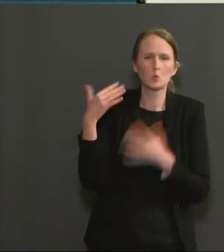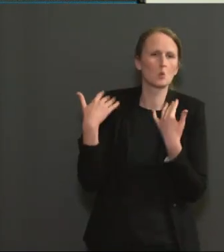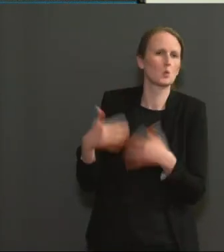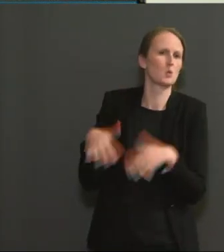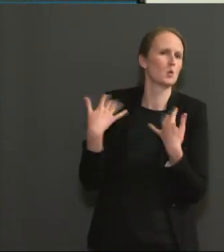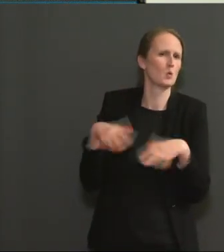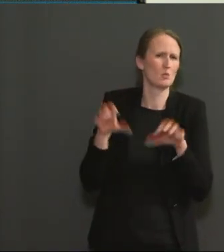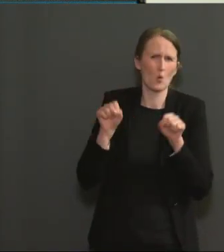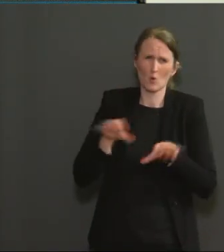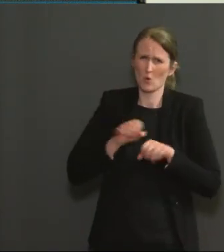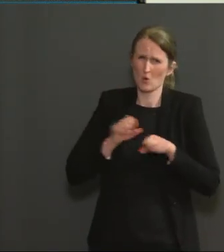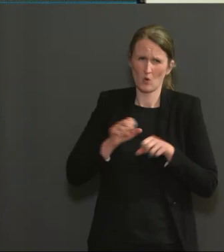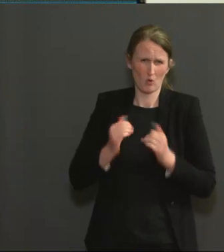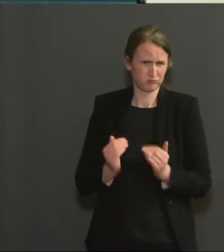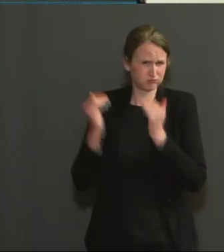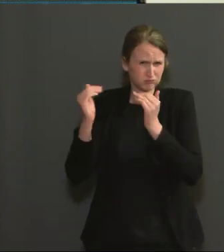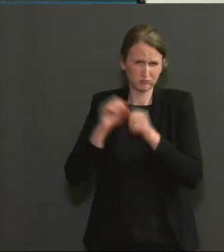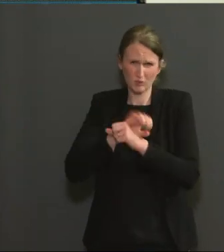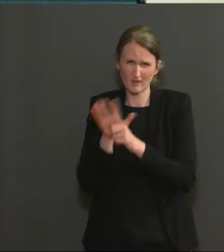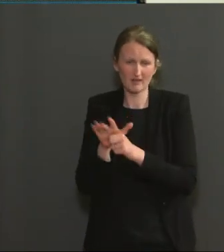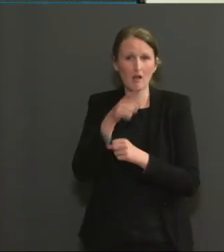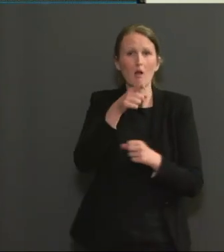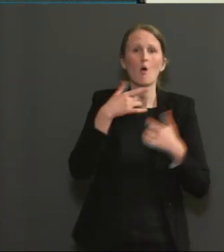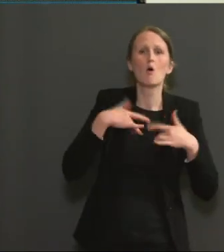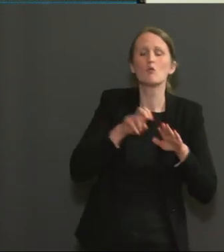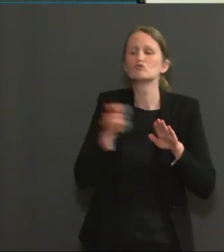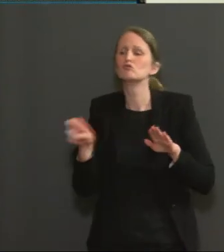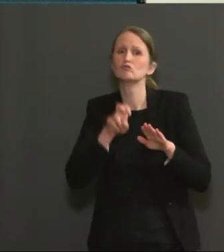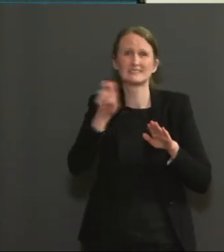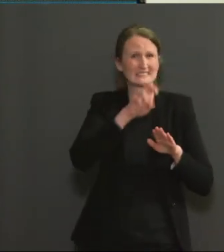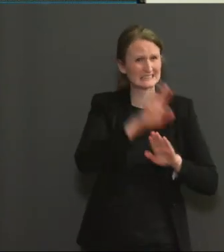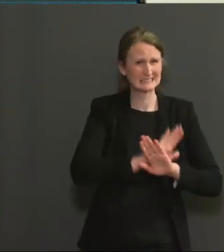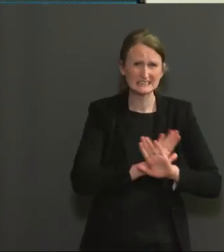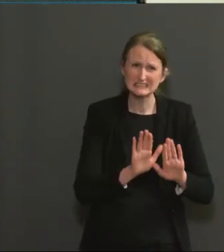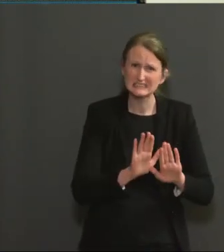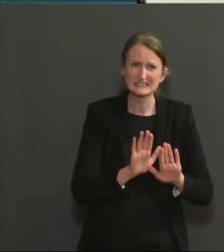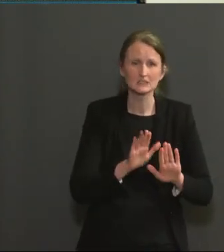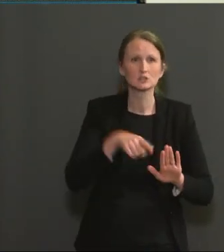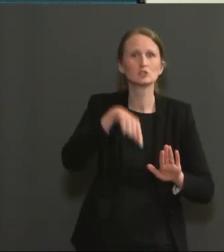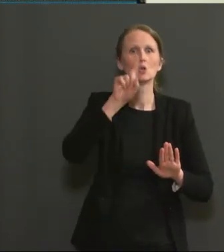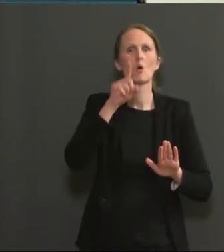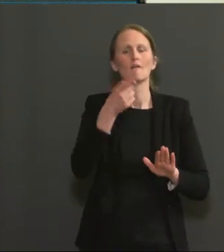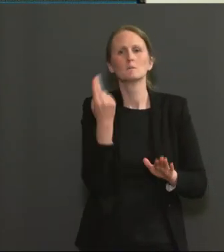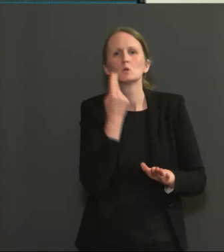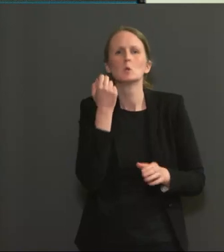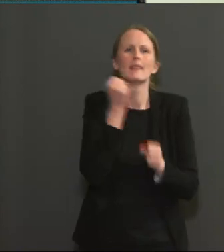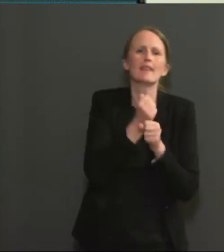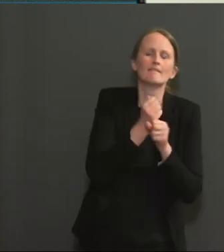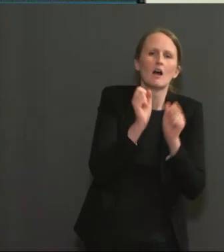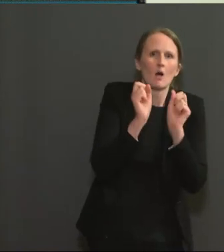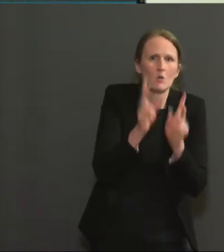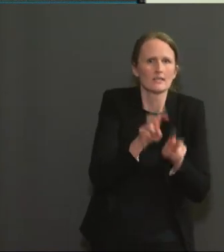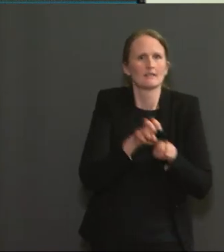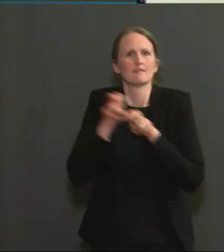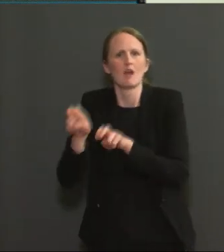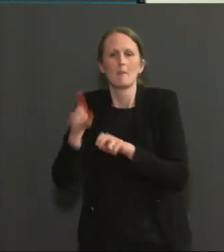en dehors des choses nécessaires essentielles de votre travail par exemple évitez vraiment au maximum de vous rendre dans les